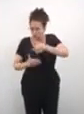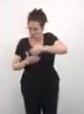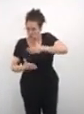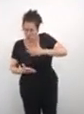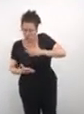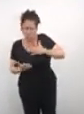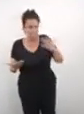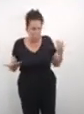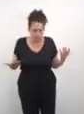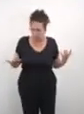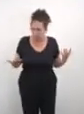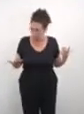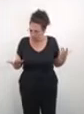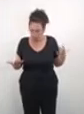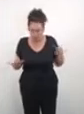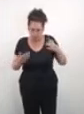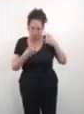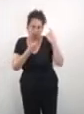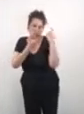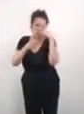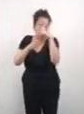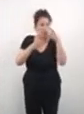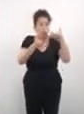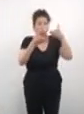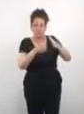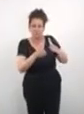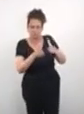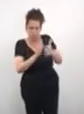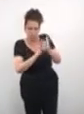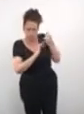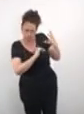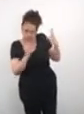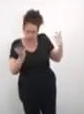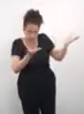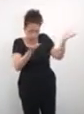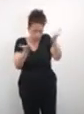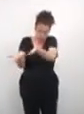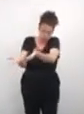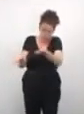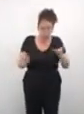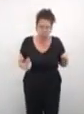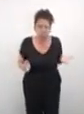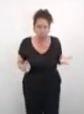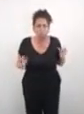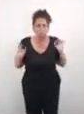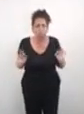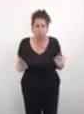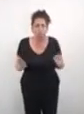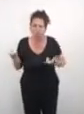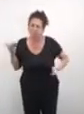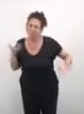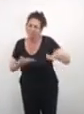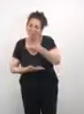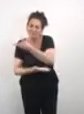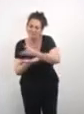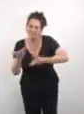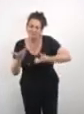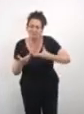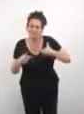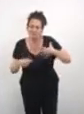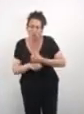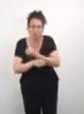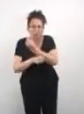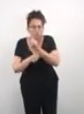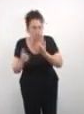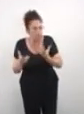L'État a ses défenseurs officiels, laissez-leur remplir leurs fonctions. Ce que je regrette à propos de cette délibération, c'est que pratiquement personne n'ait